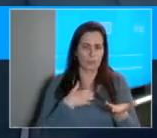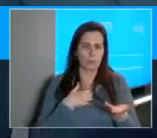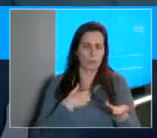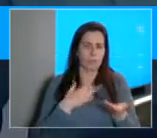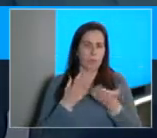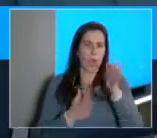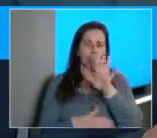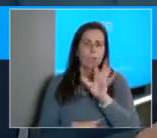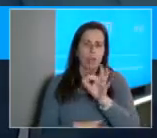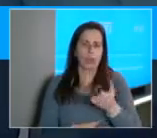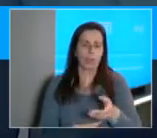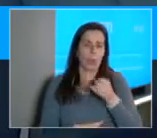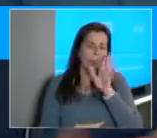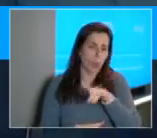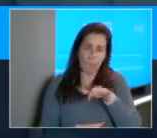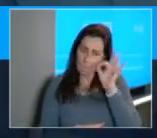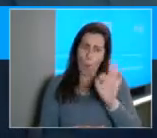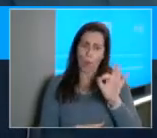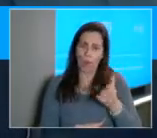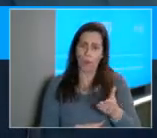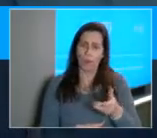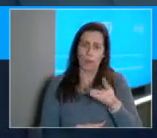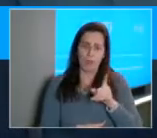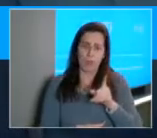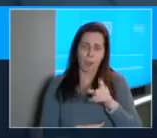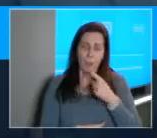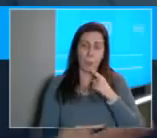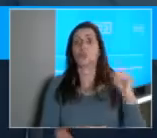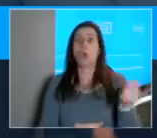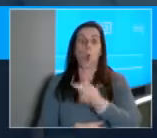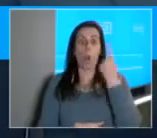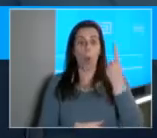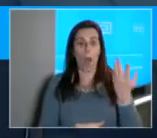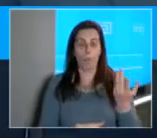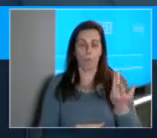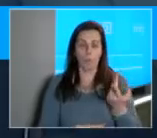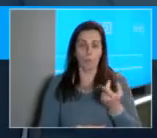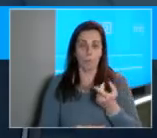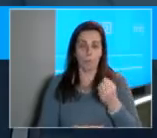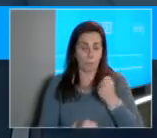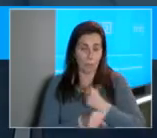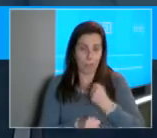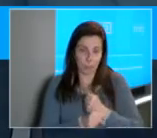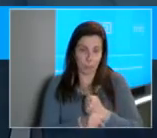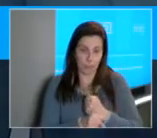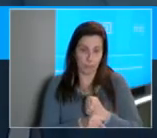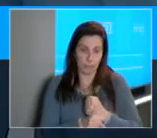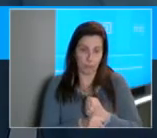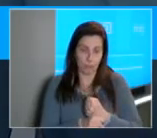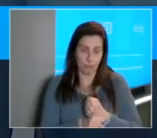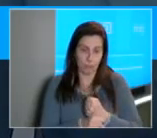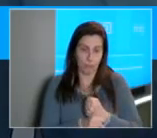שלך, שהוא גם פוגעני והוא גם מכליל קבוצה שלמה במעשים, אתה